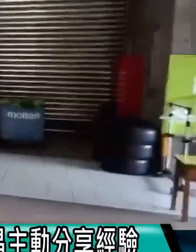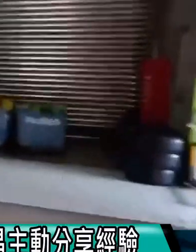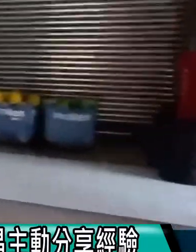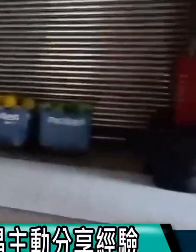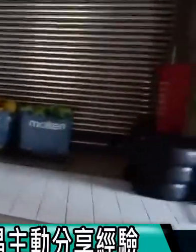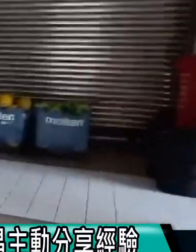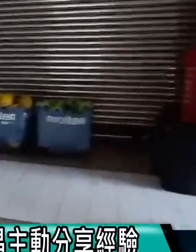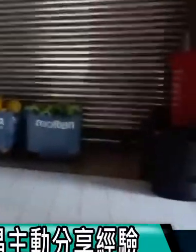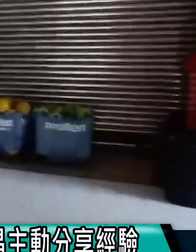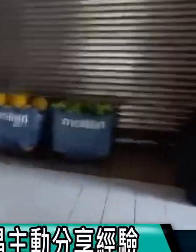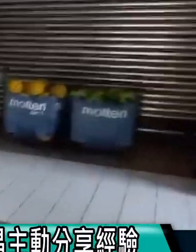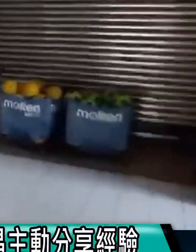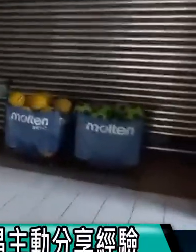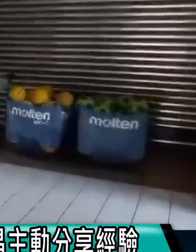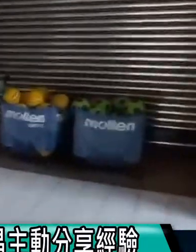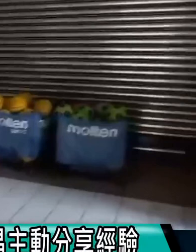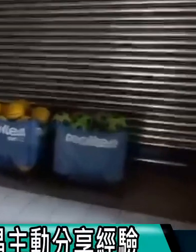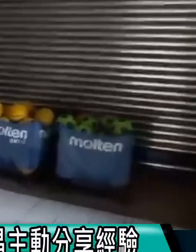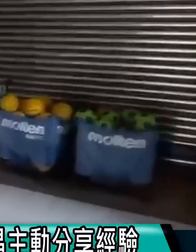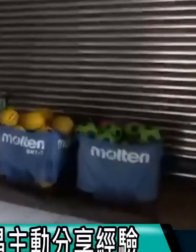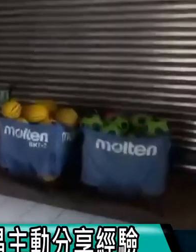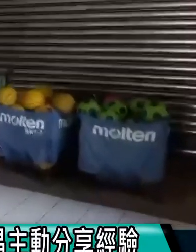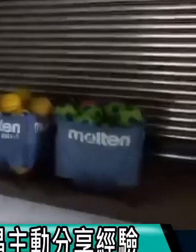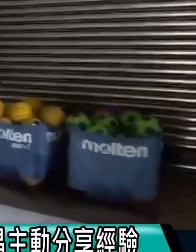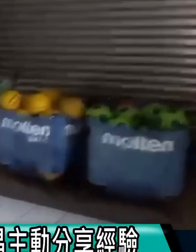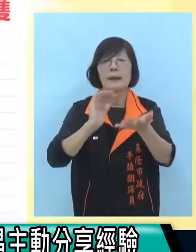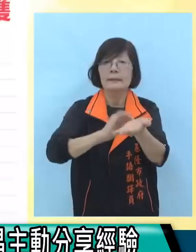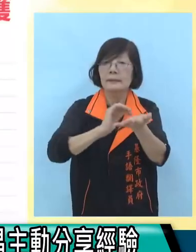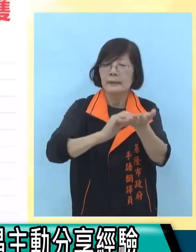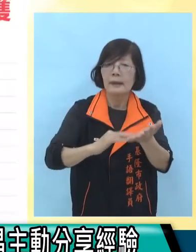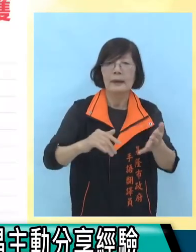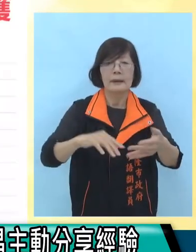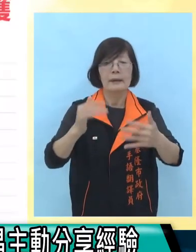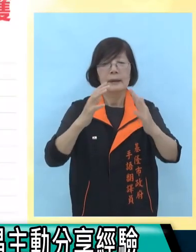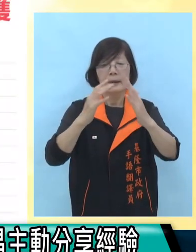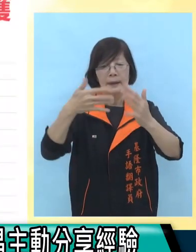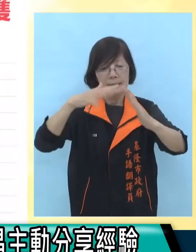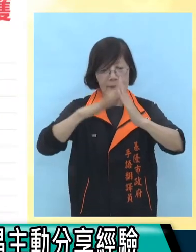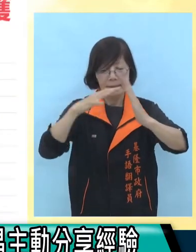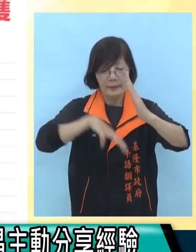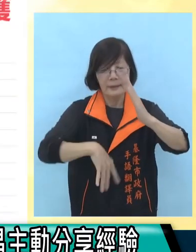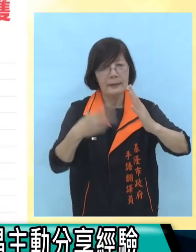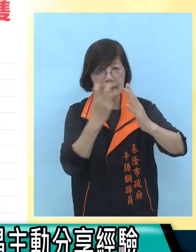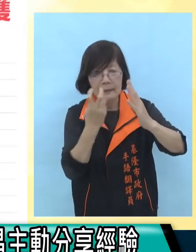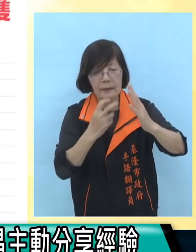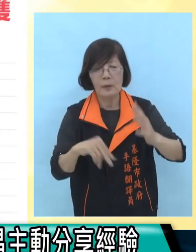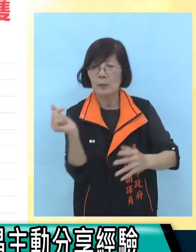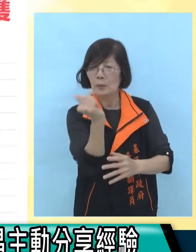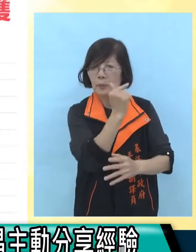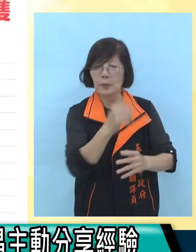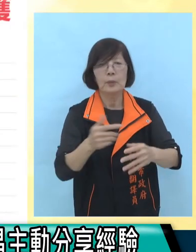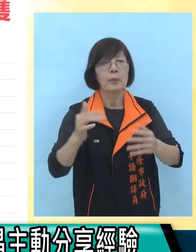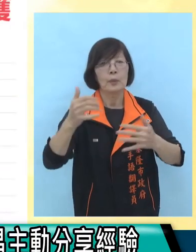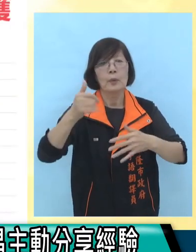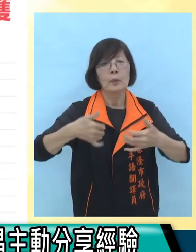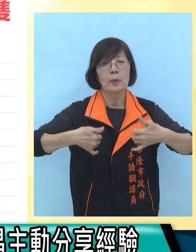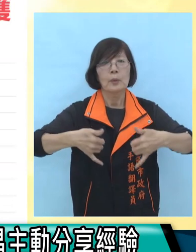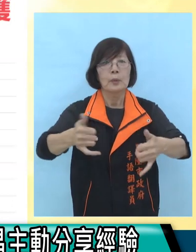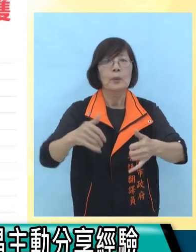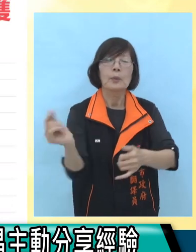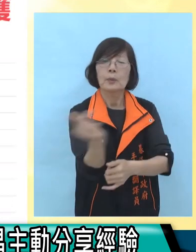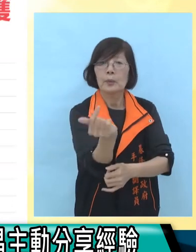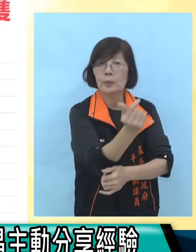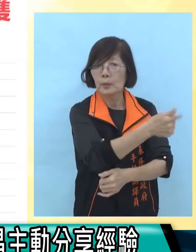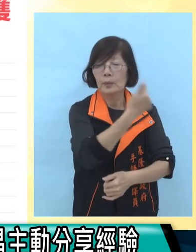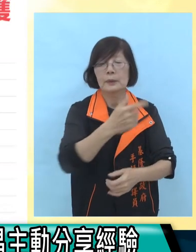们这个确诊者医疗居家照顾的快速通关的一个做法跟他相关的执行的一个细